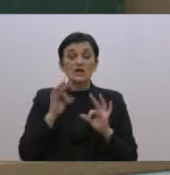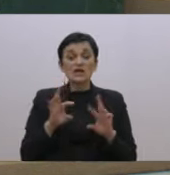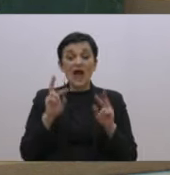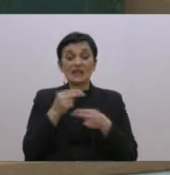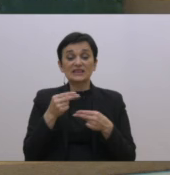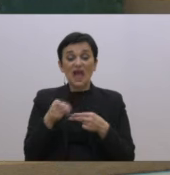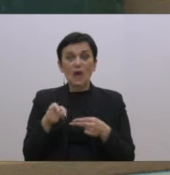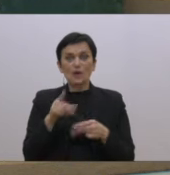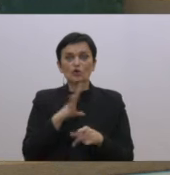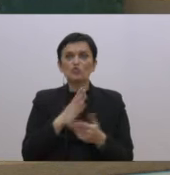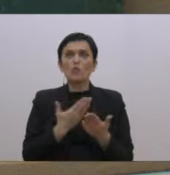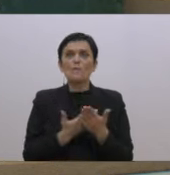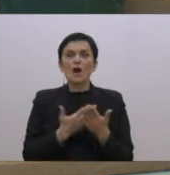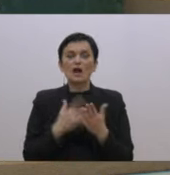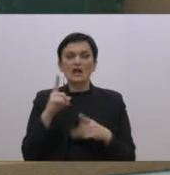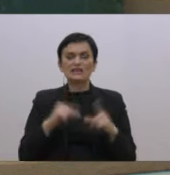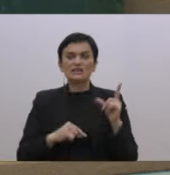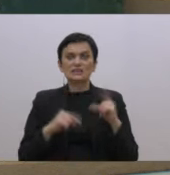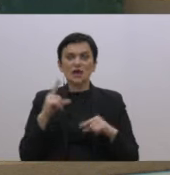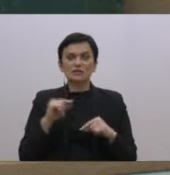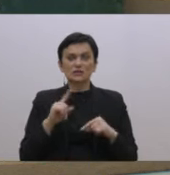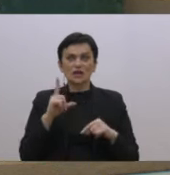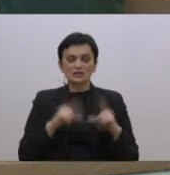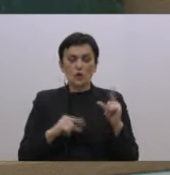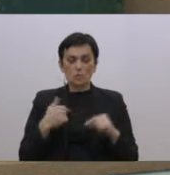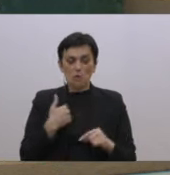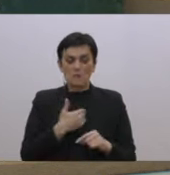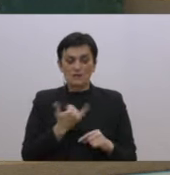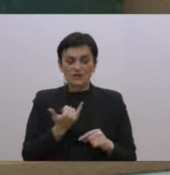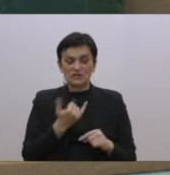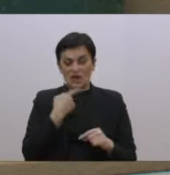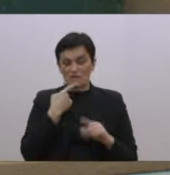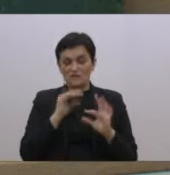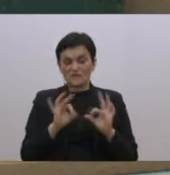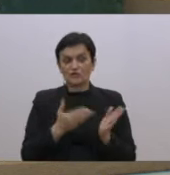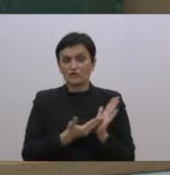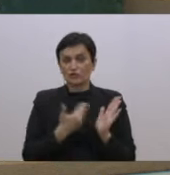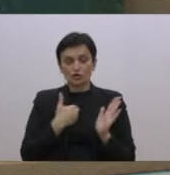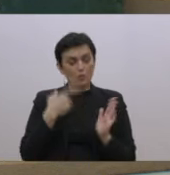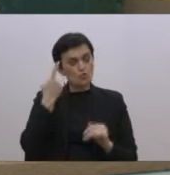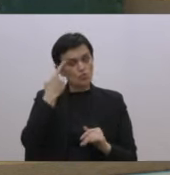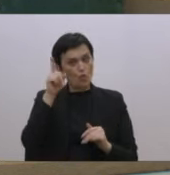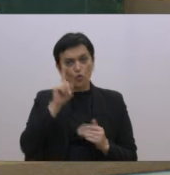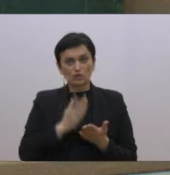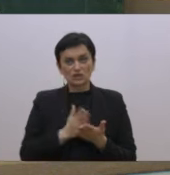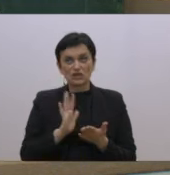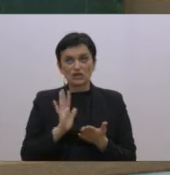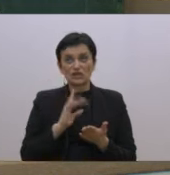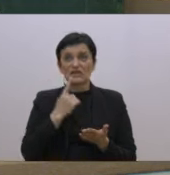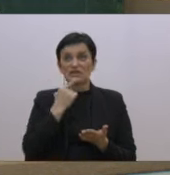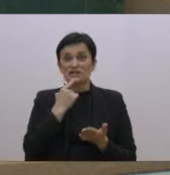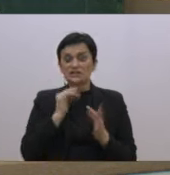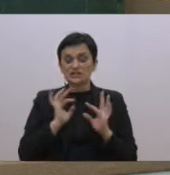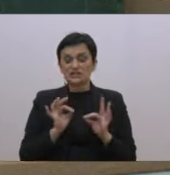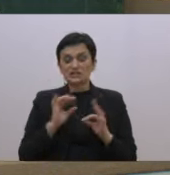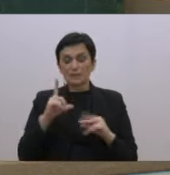თემაზე, მაგალითად იმ სტატისტიკაზე, რა სტატისტიკაც მე ხა მინდა მოვიყვანო და ეს არ არის ჩემი მოგონილი. სისხლის